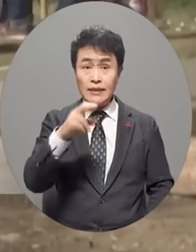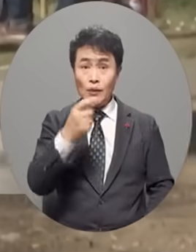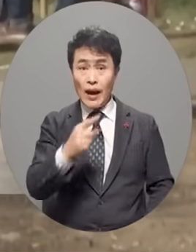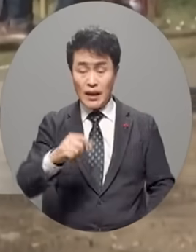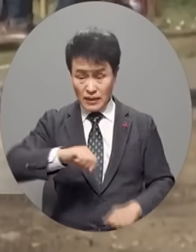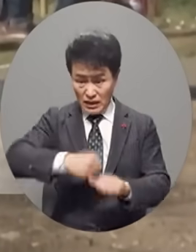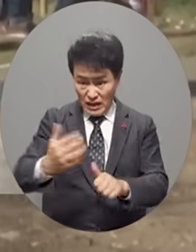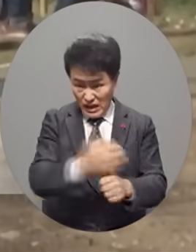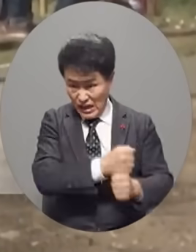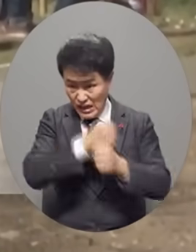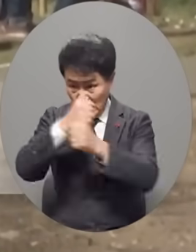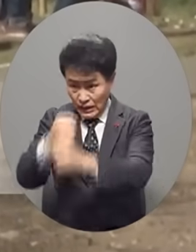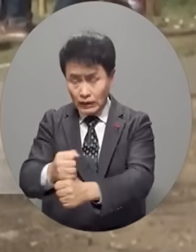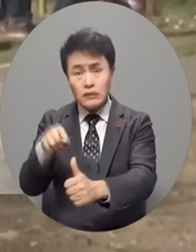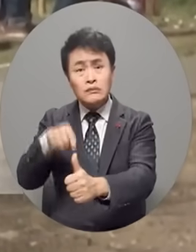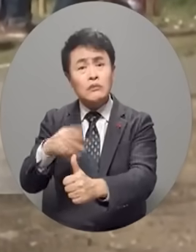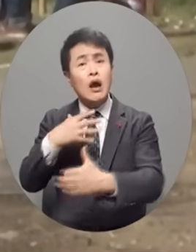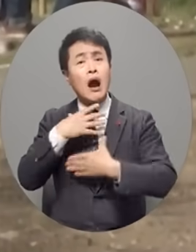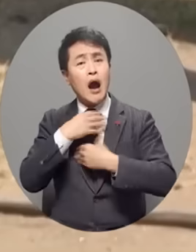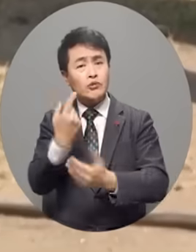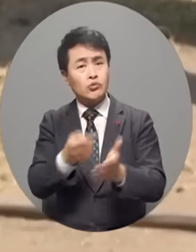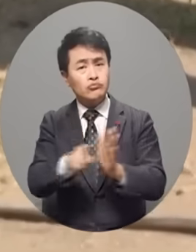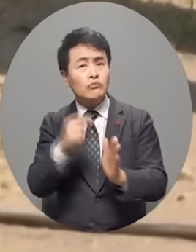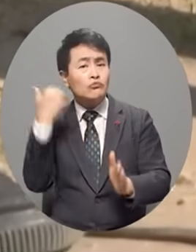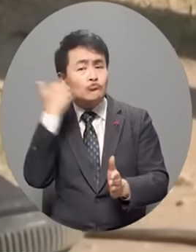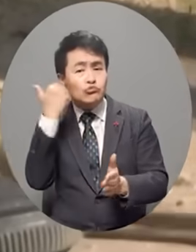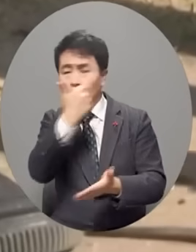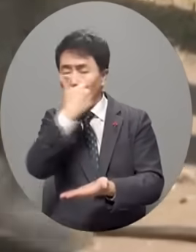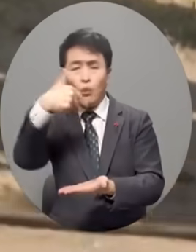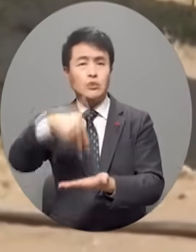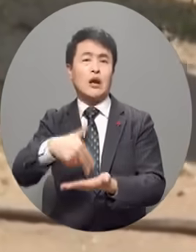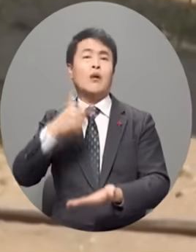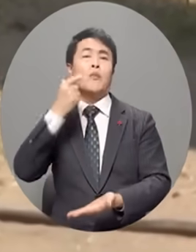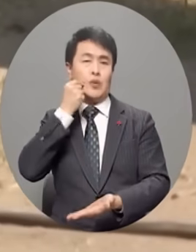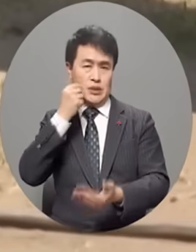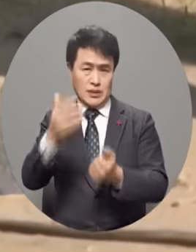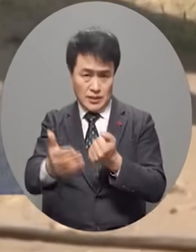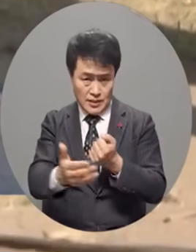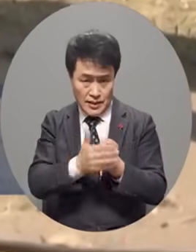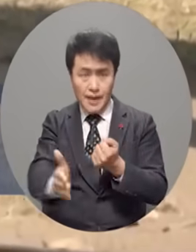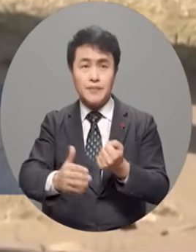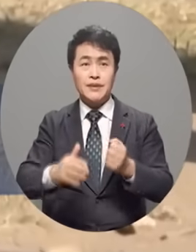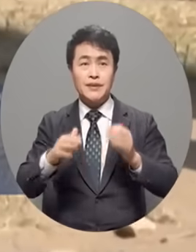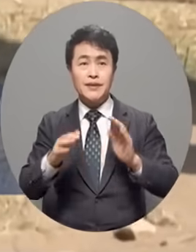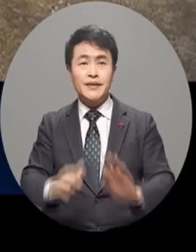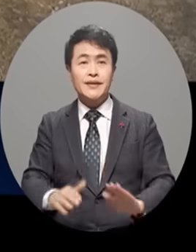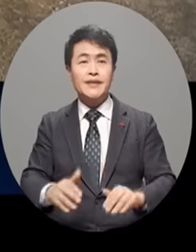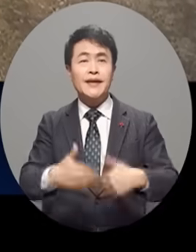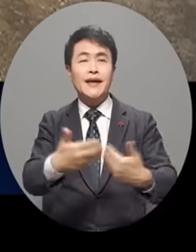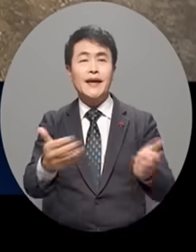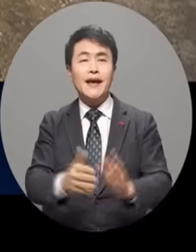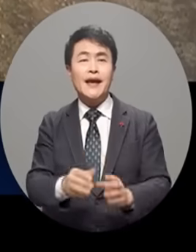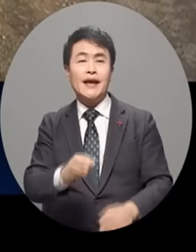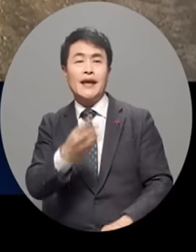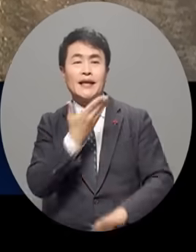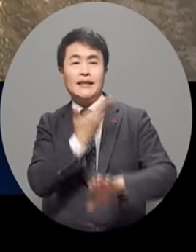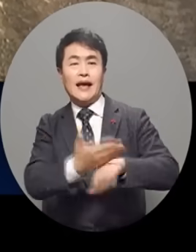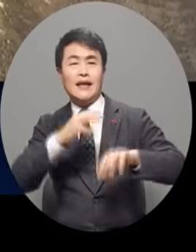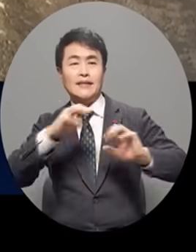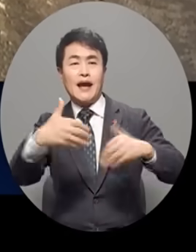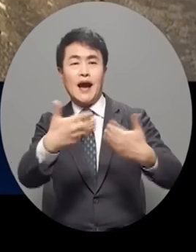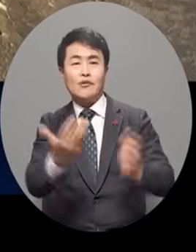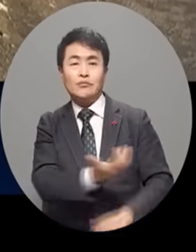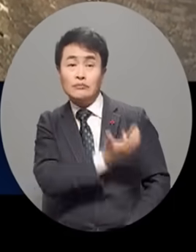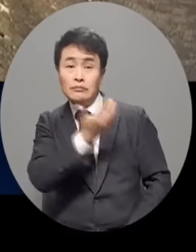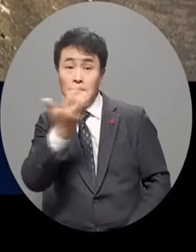이송될 난민들의 안전을 누구도 보장할 수 없다는 이유였습니다. Transfer these processes to